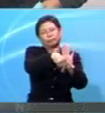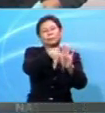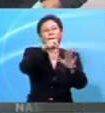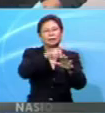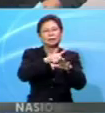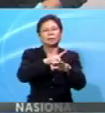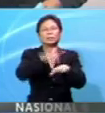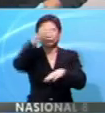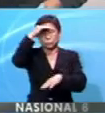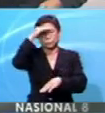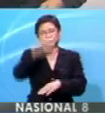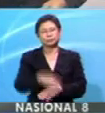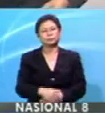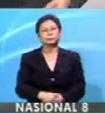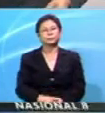di